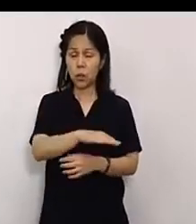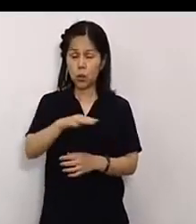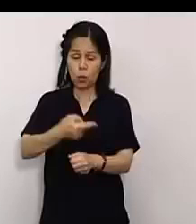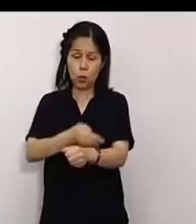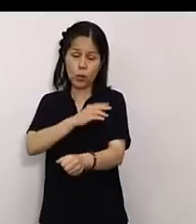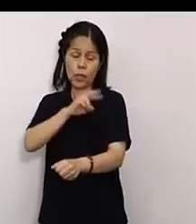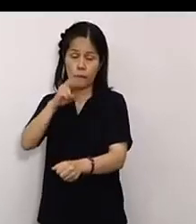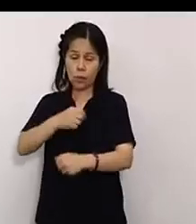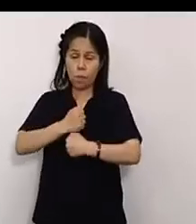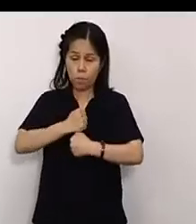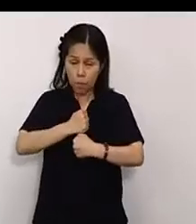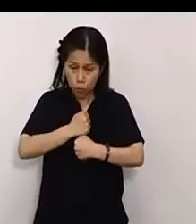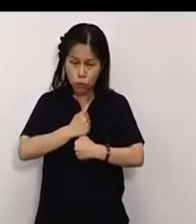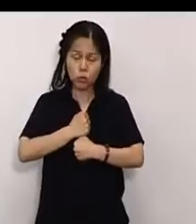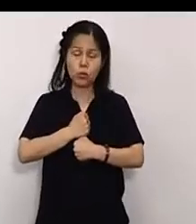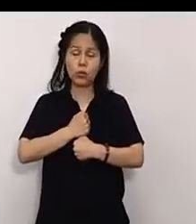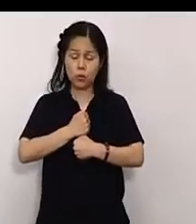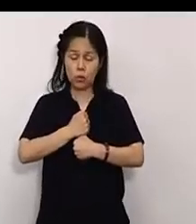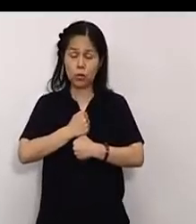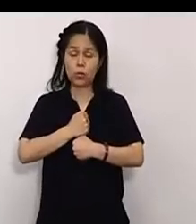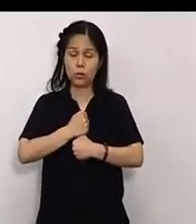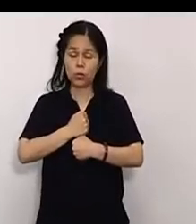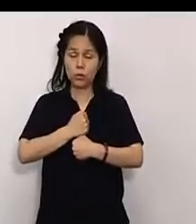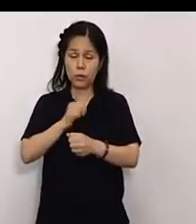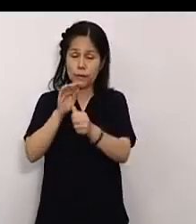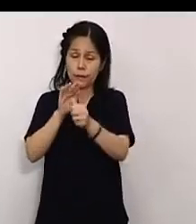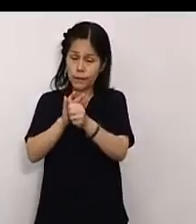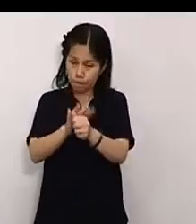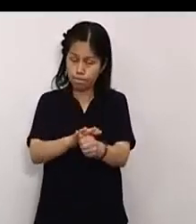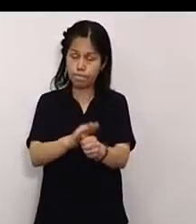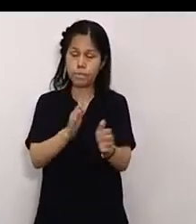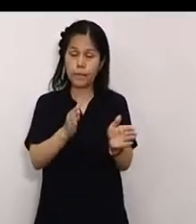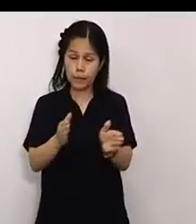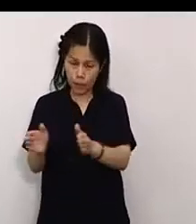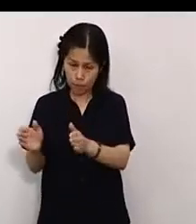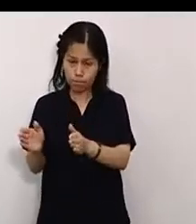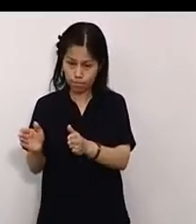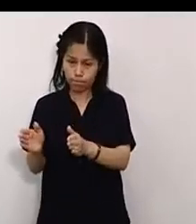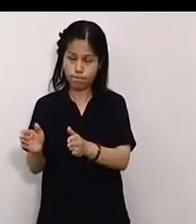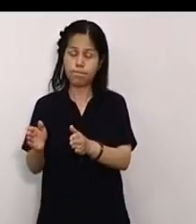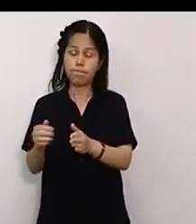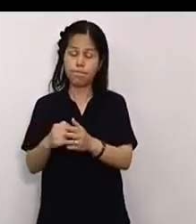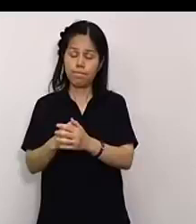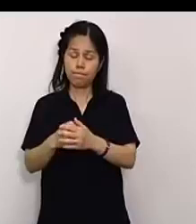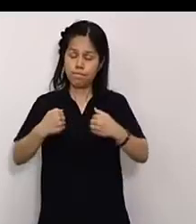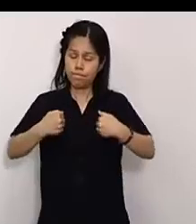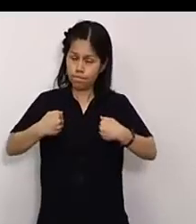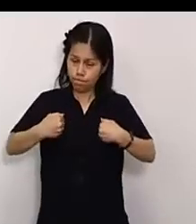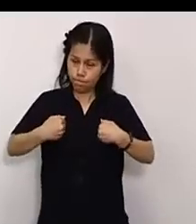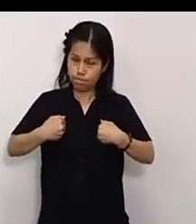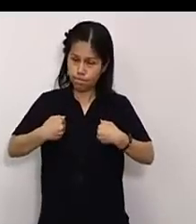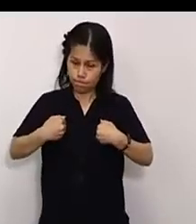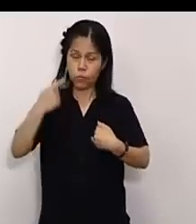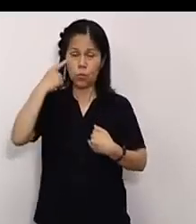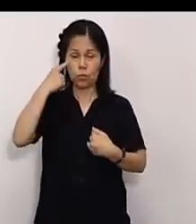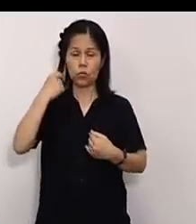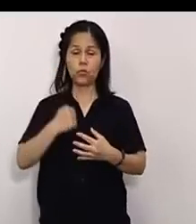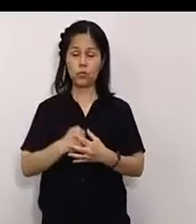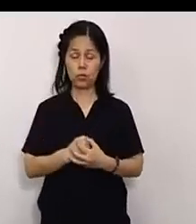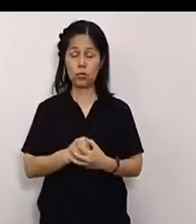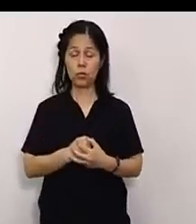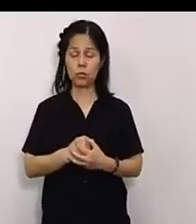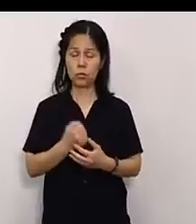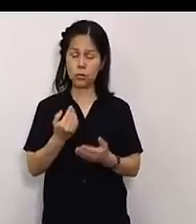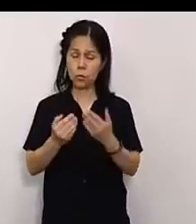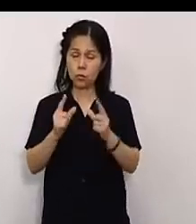権利を守るような支援とか体制っていうのは必要なんじゃないかと思います。多分